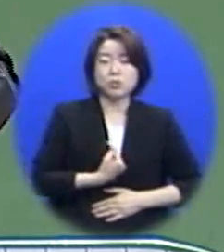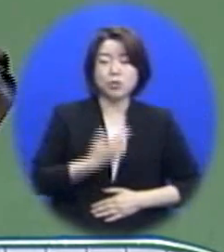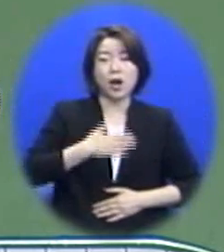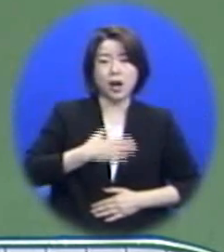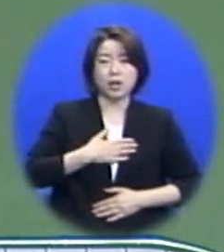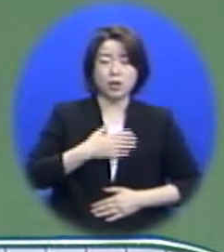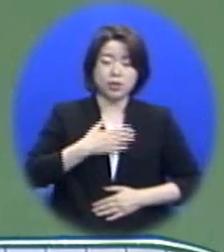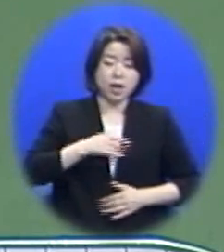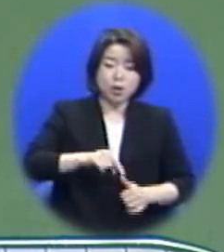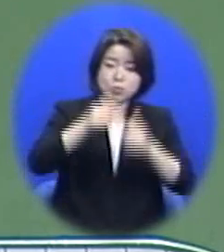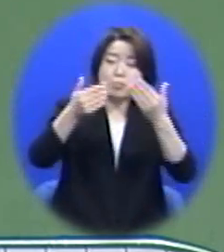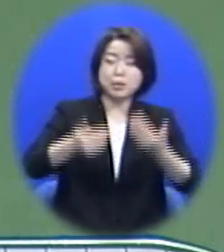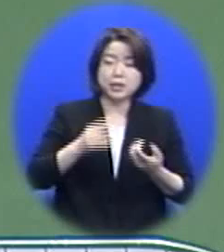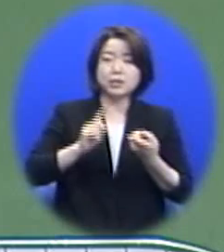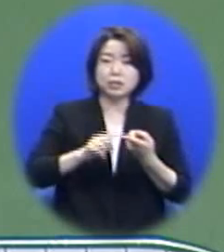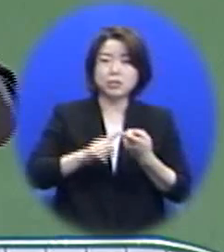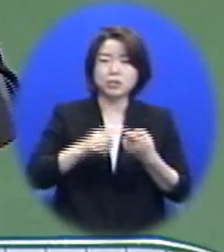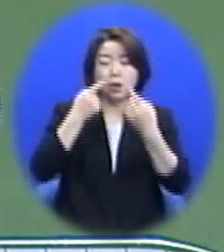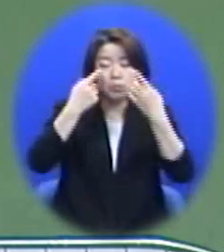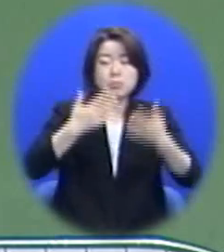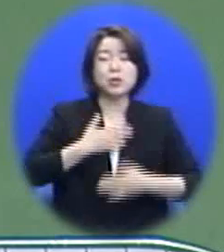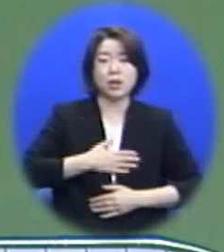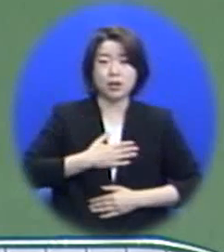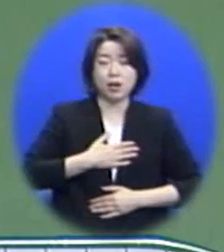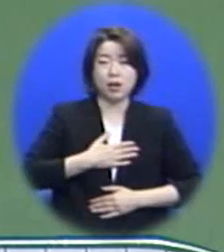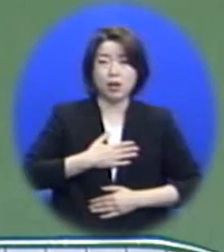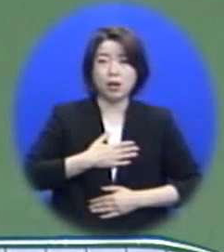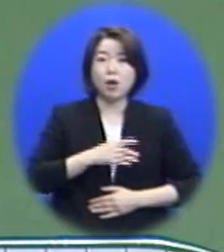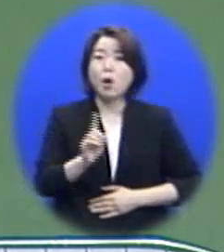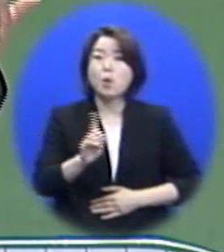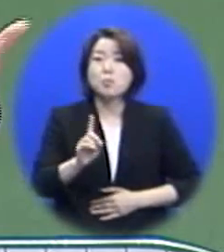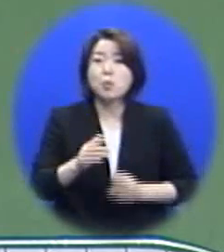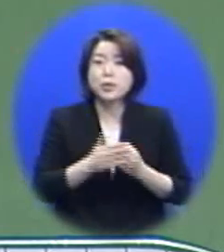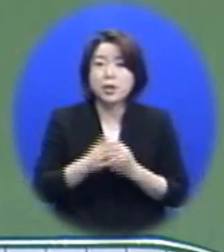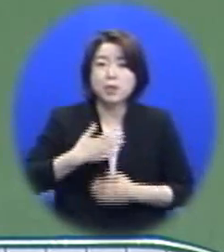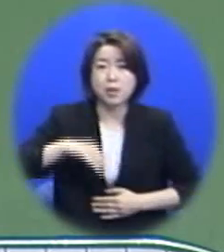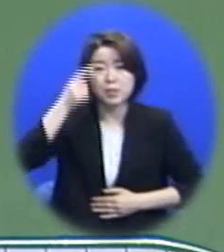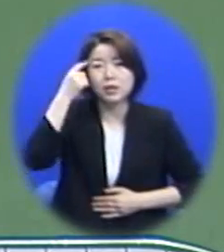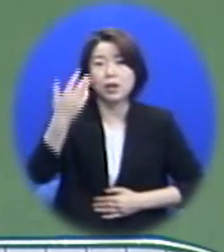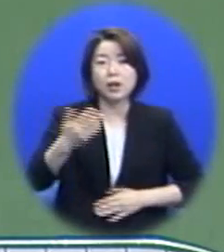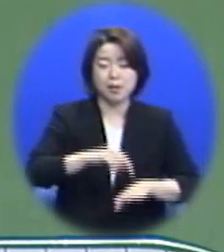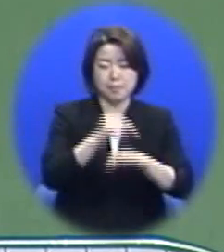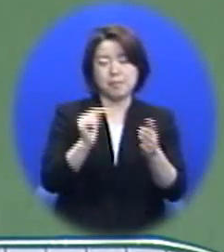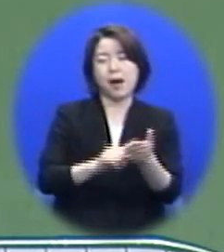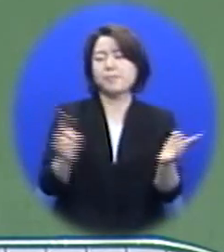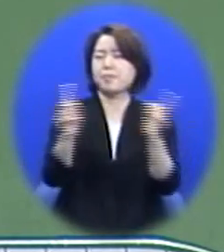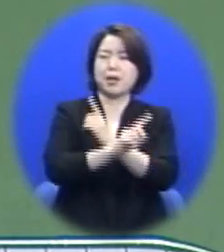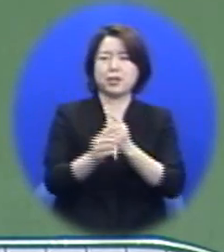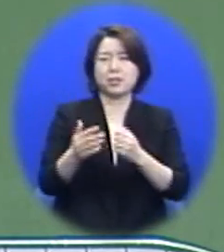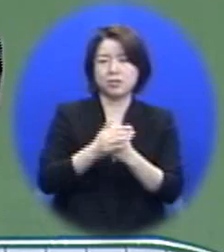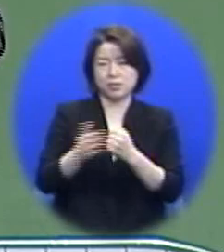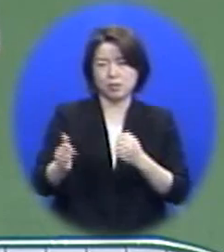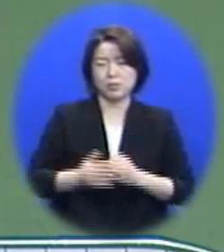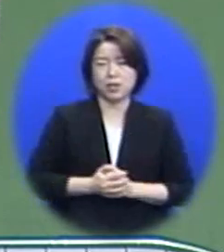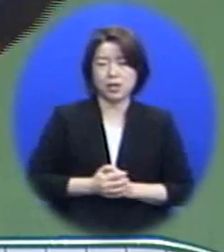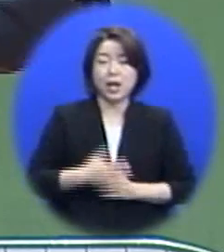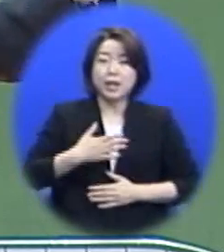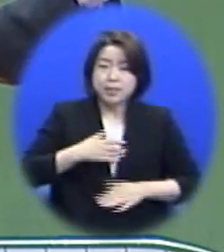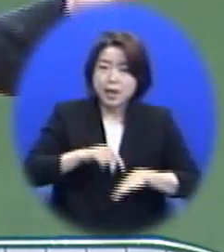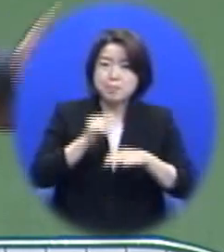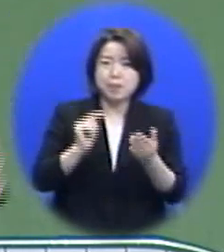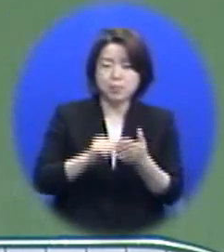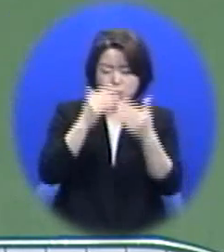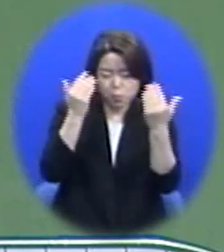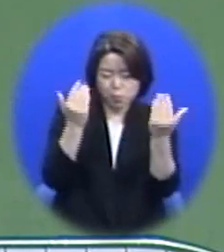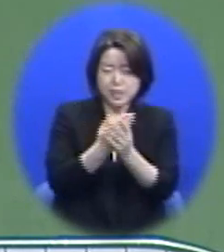구원받았다는 사실 그걸 뭘 보고 아는 거지요 마음이 바뀌어 버렸어 내 마음이 완전히